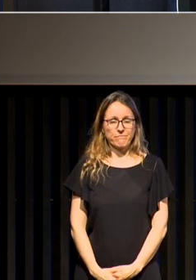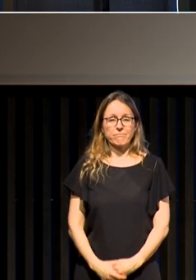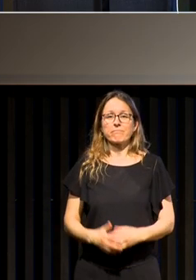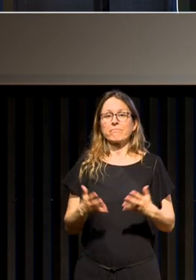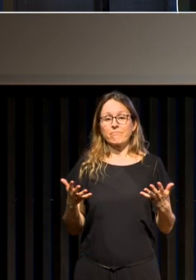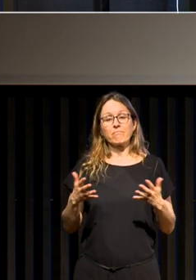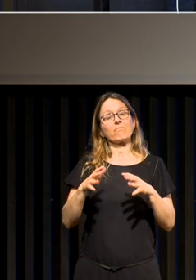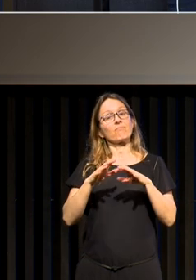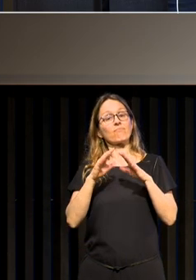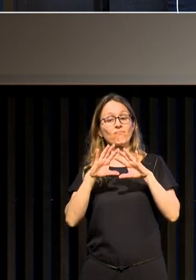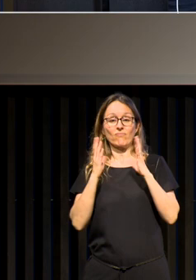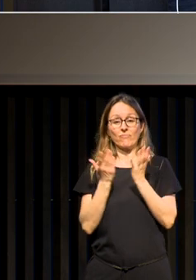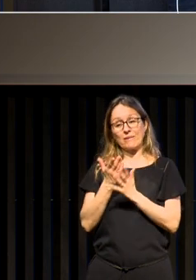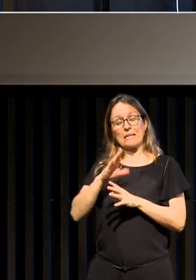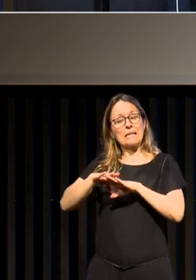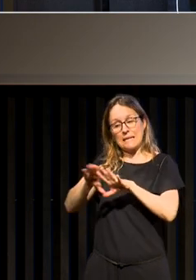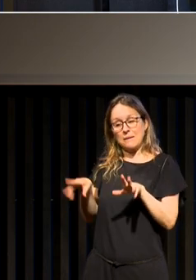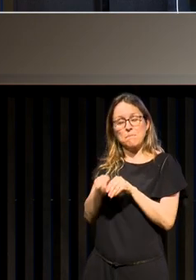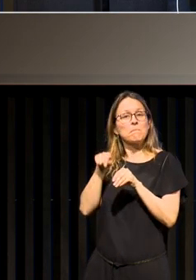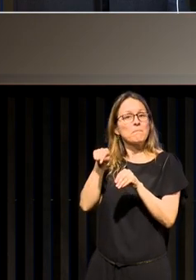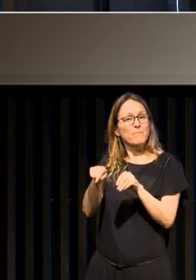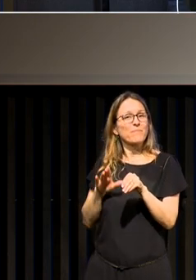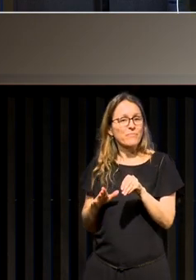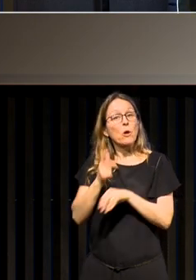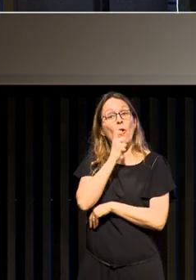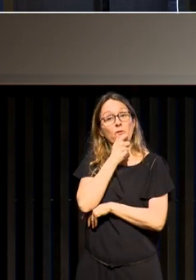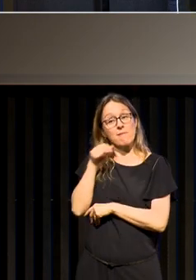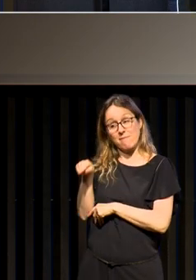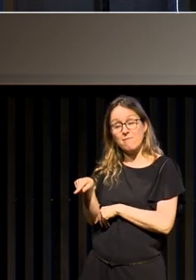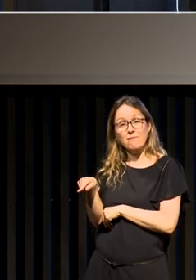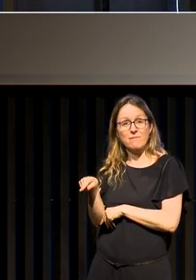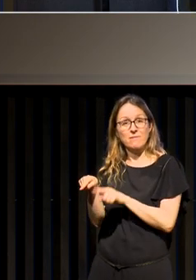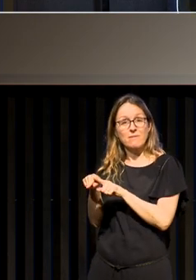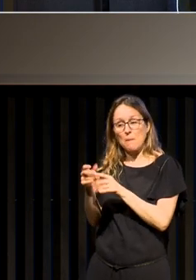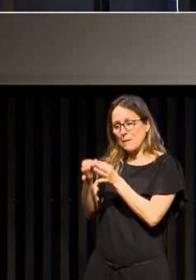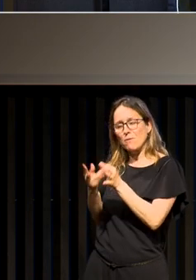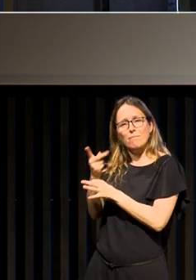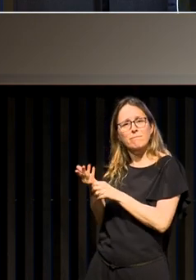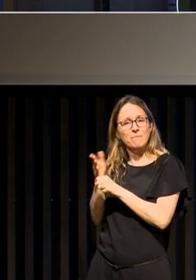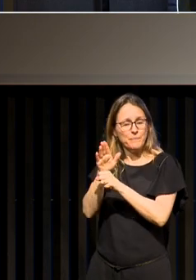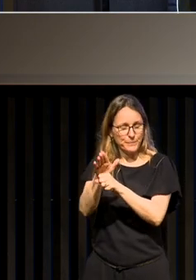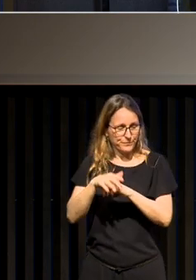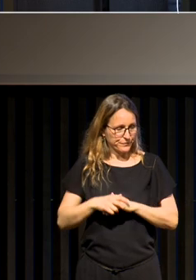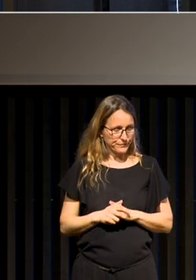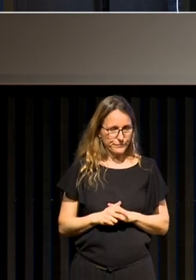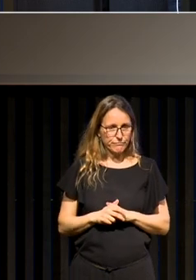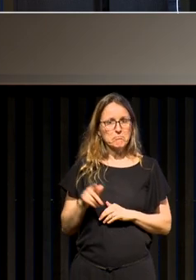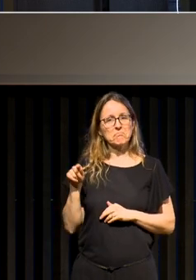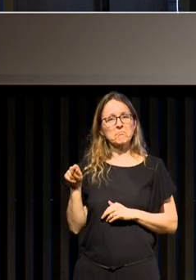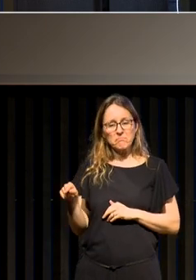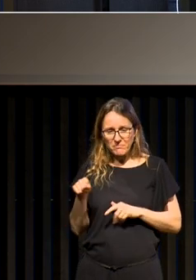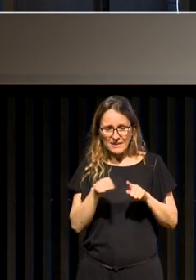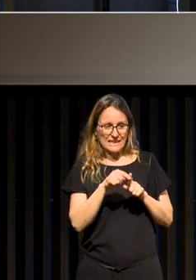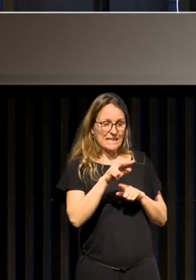Voici les données de l'équipe en Angleterre, qui donc sur une étude